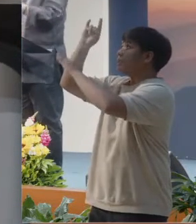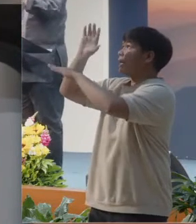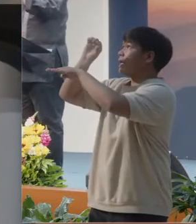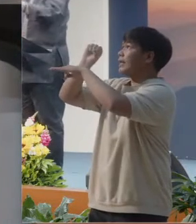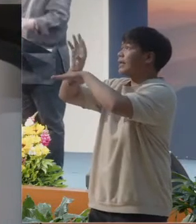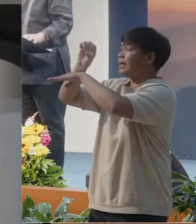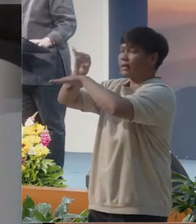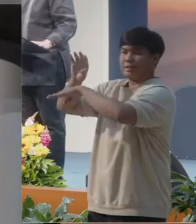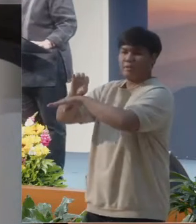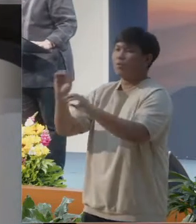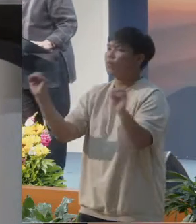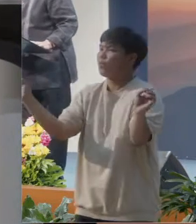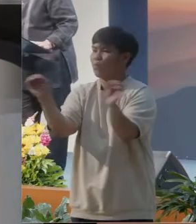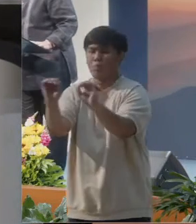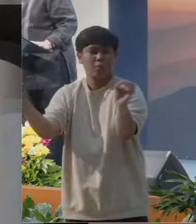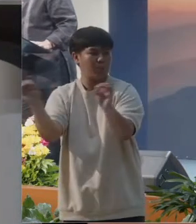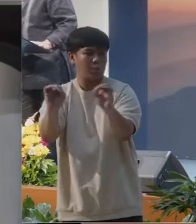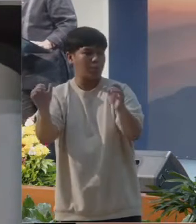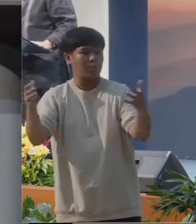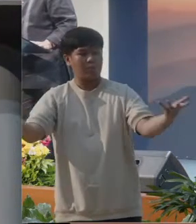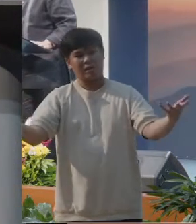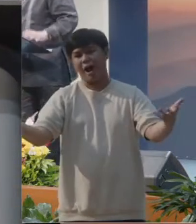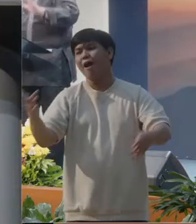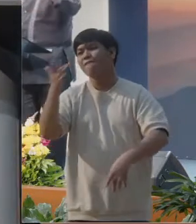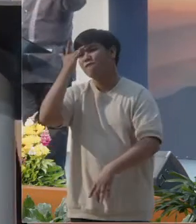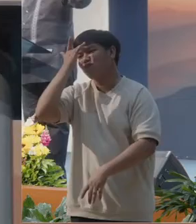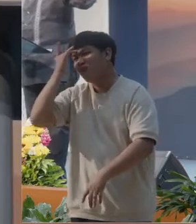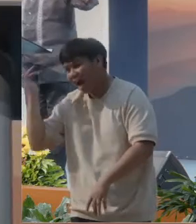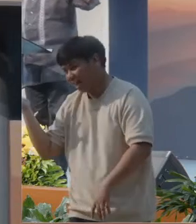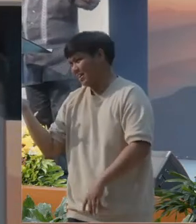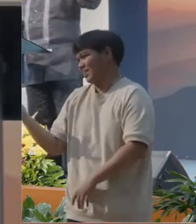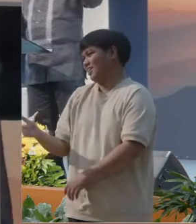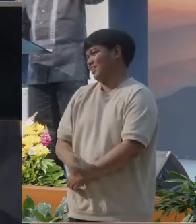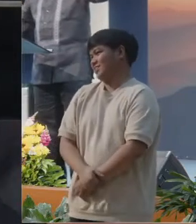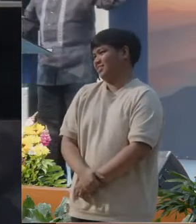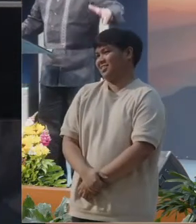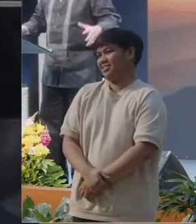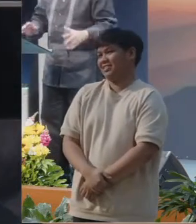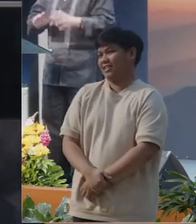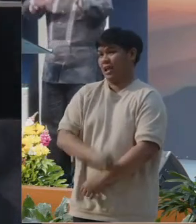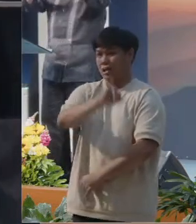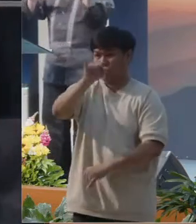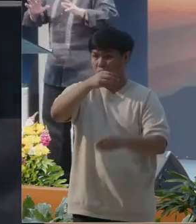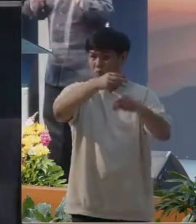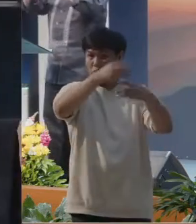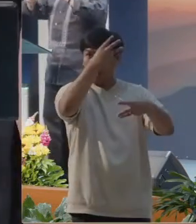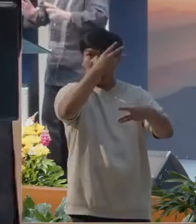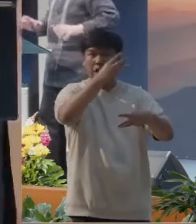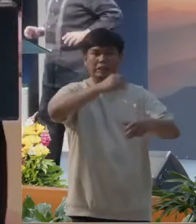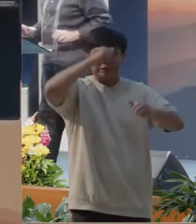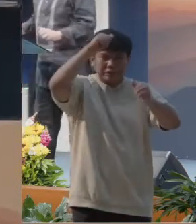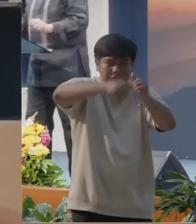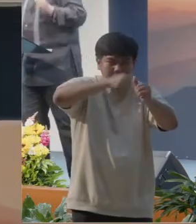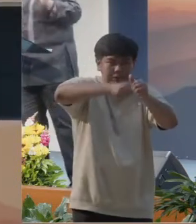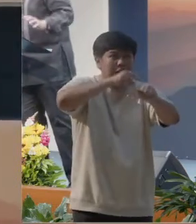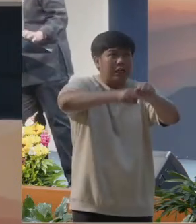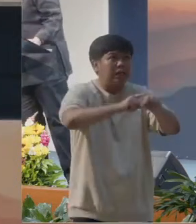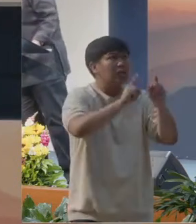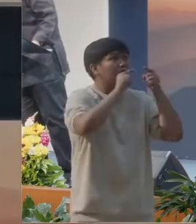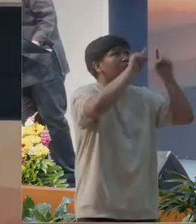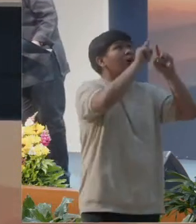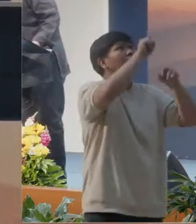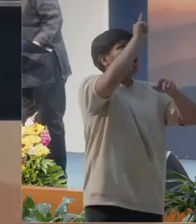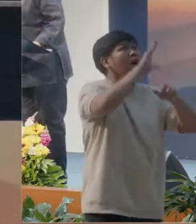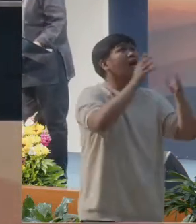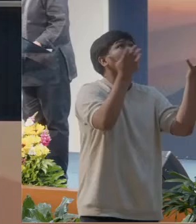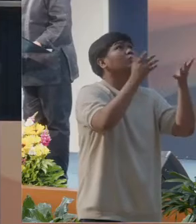Kanya patungkol sa Ai. Doon po sa Jericho, talagang ilang beses na pumunta sila, umarap sila sa Panginoon. Ano po ang